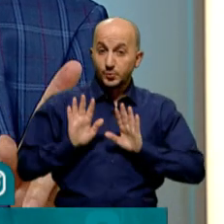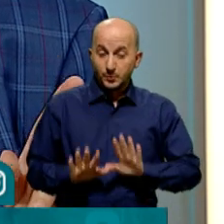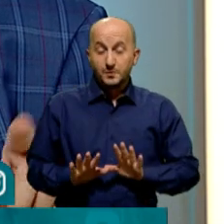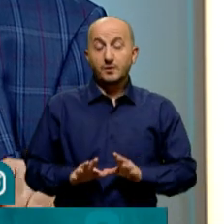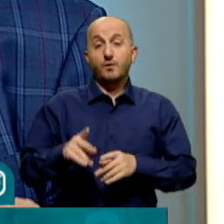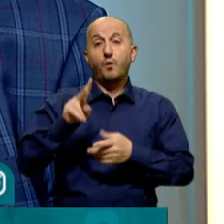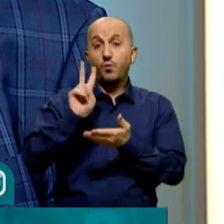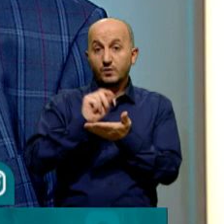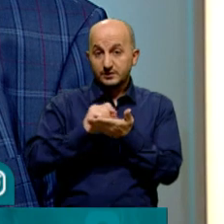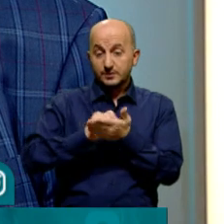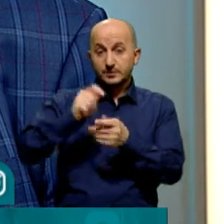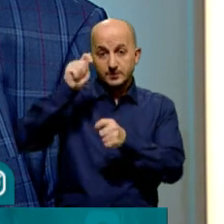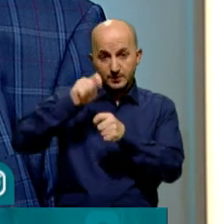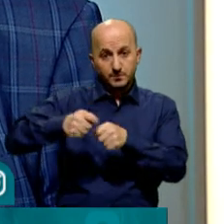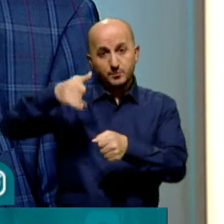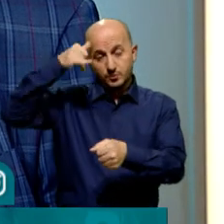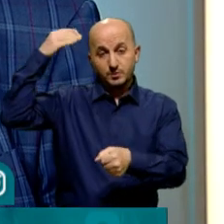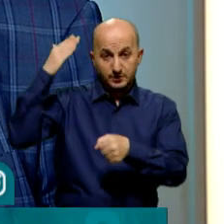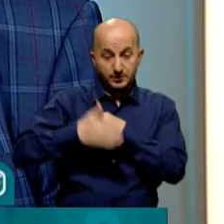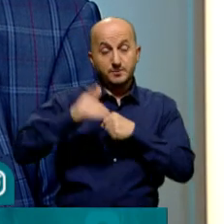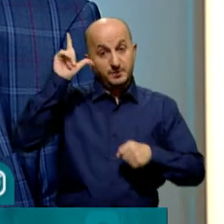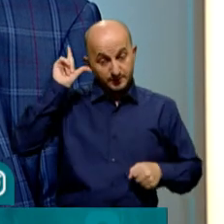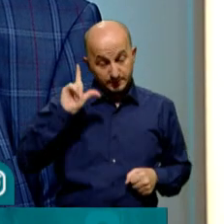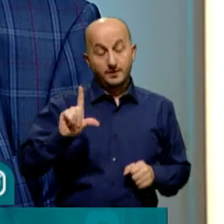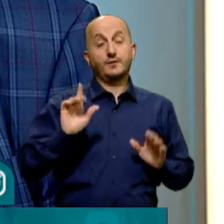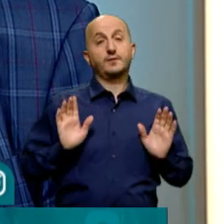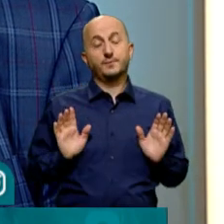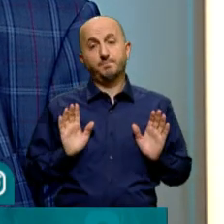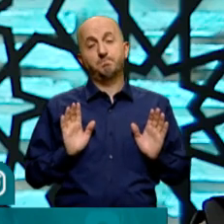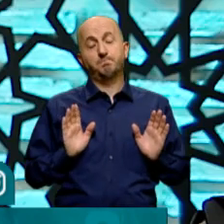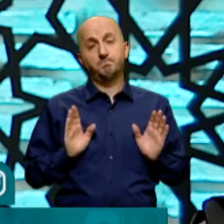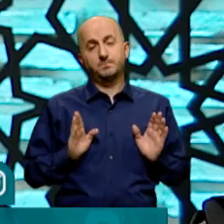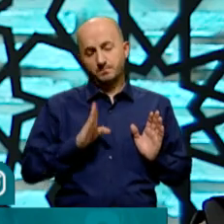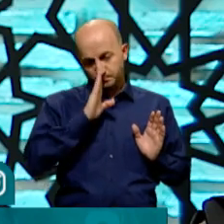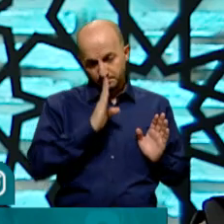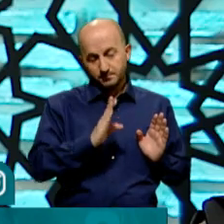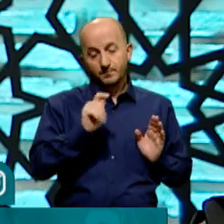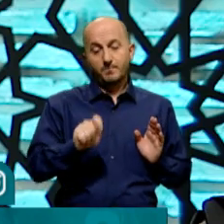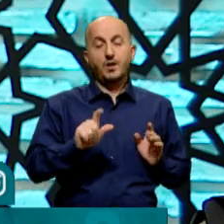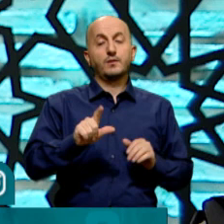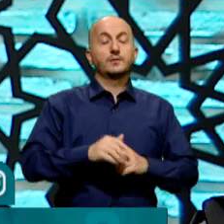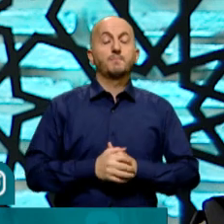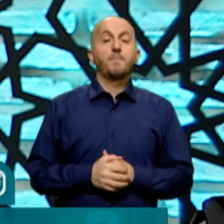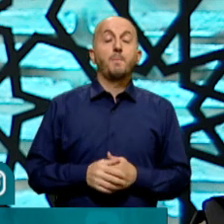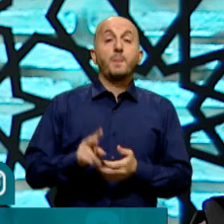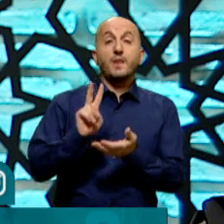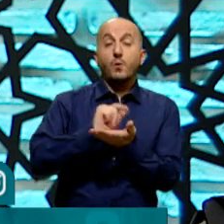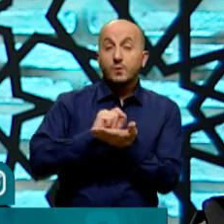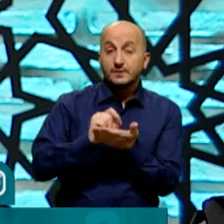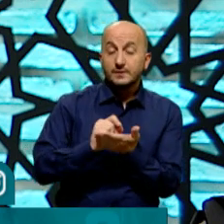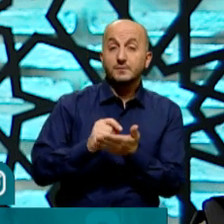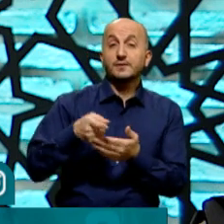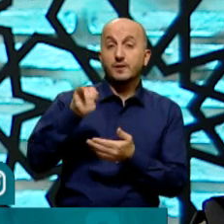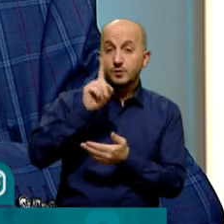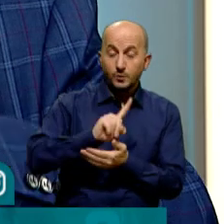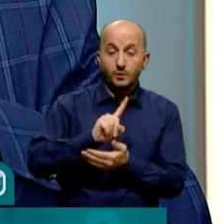o vasiyetin yerine getirilmesi de gerekir ve vacip. O durumda katiyen yapmak zorunda. Evet. Ve vasiyet yapıldığından dolayı